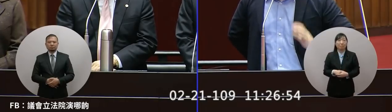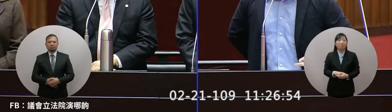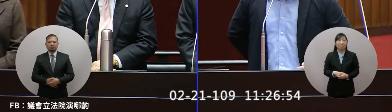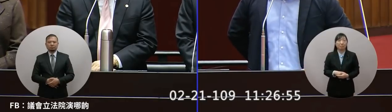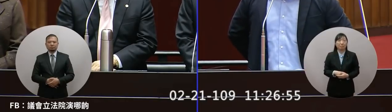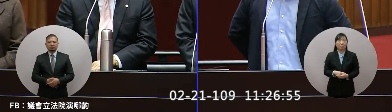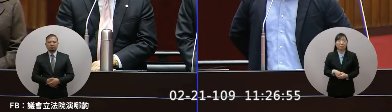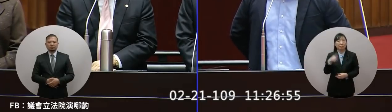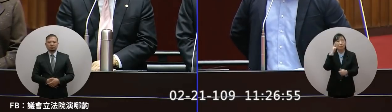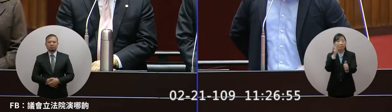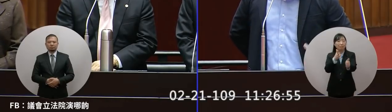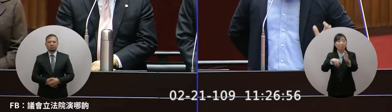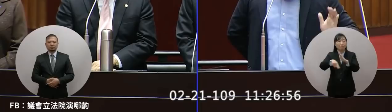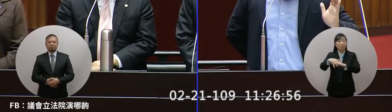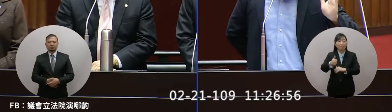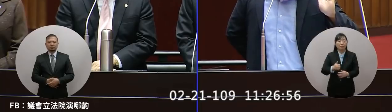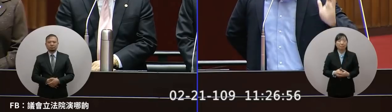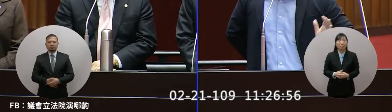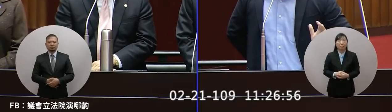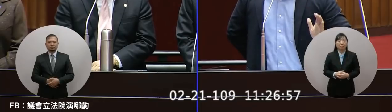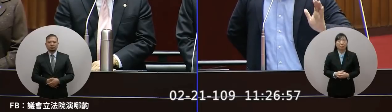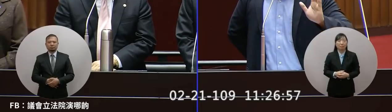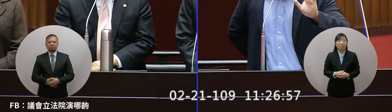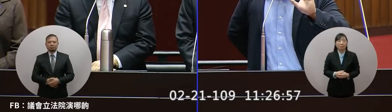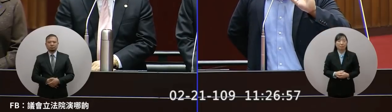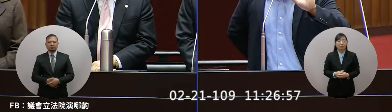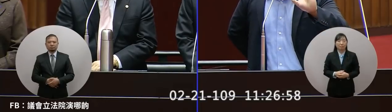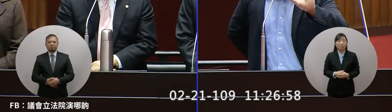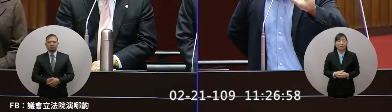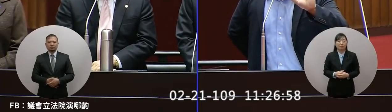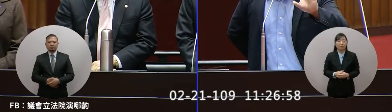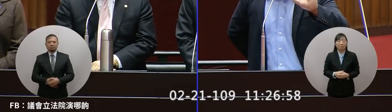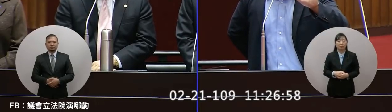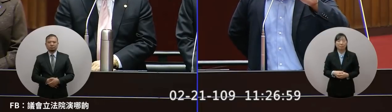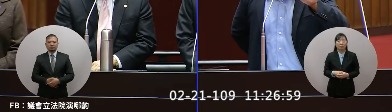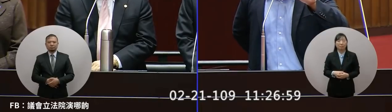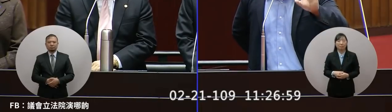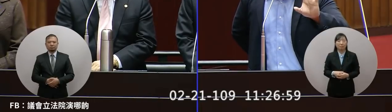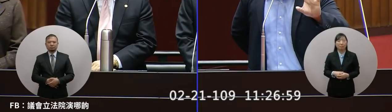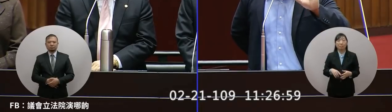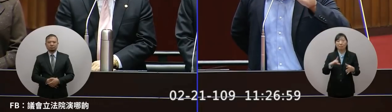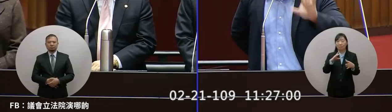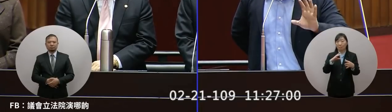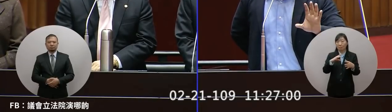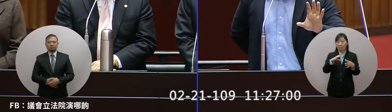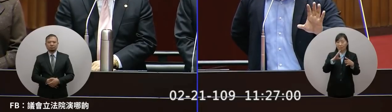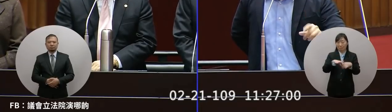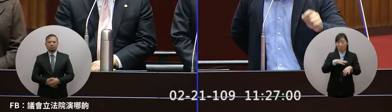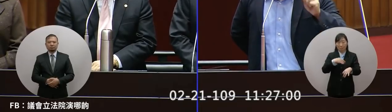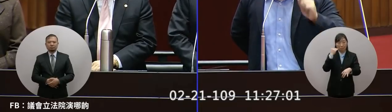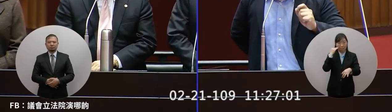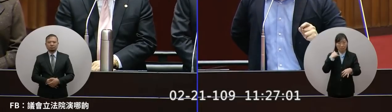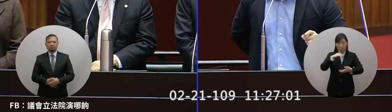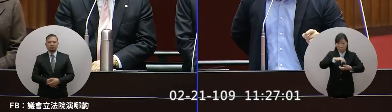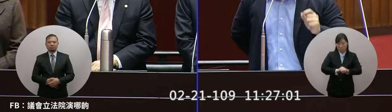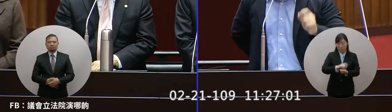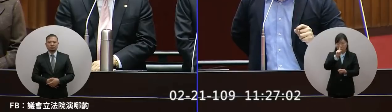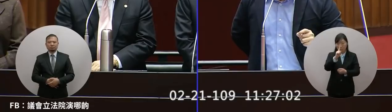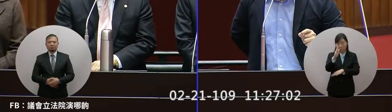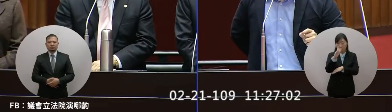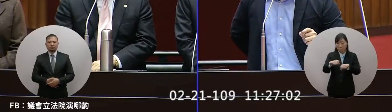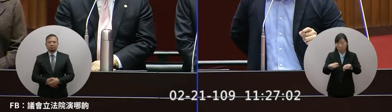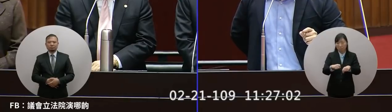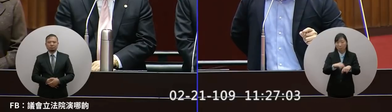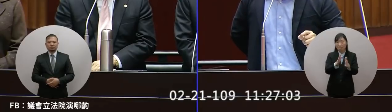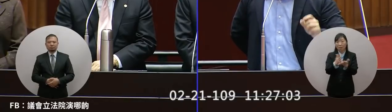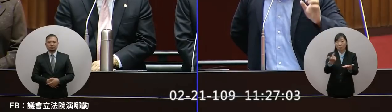们想要请教院长，就是说因为咱做一个很好的这个决定，就是说去撤销这些判